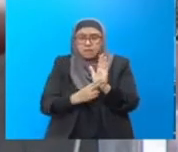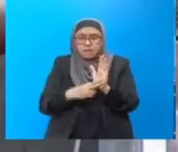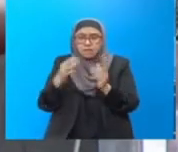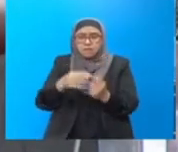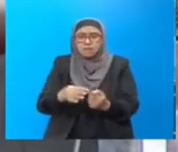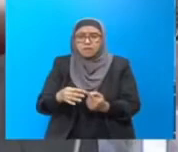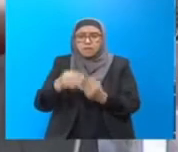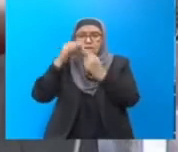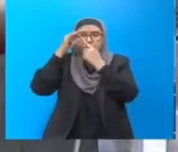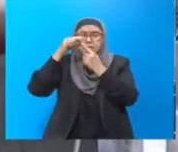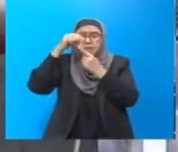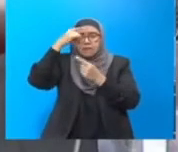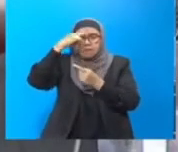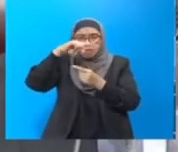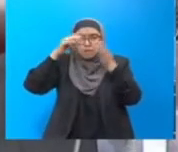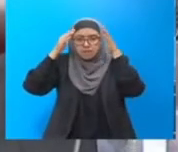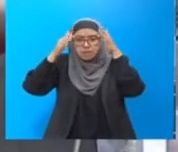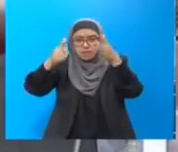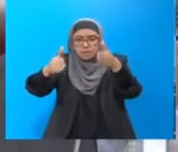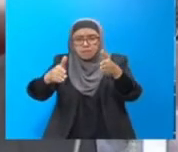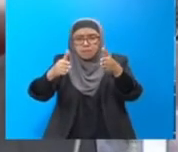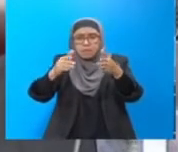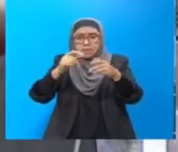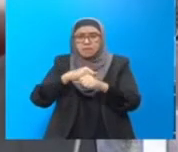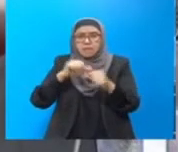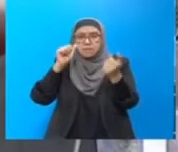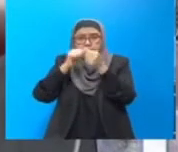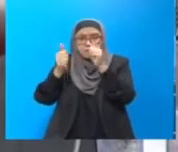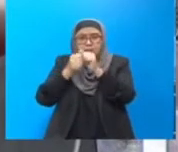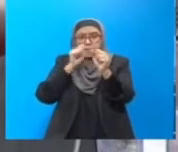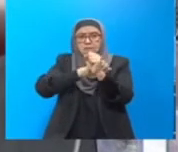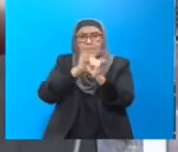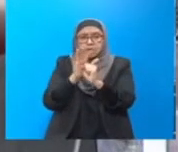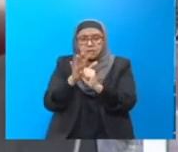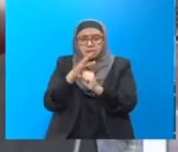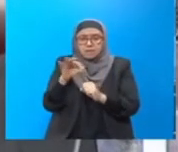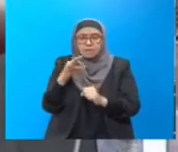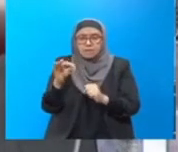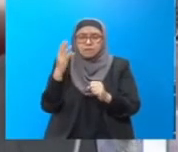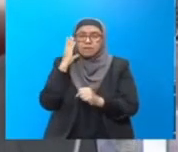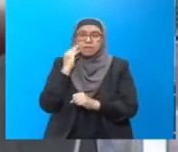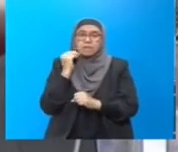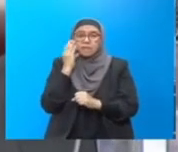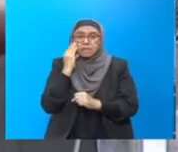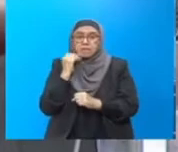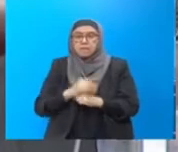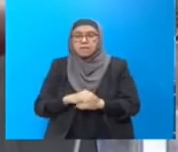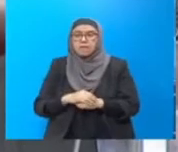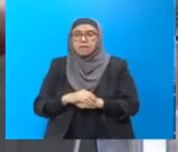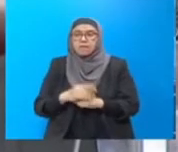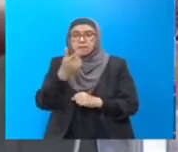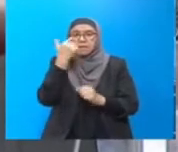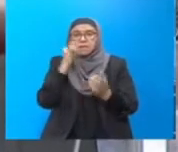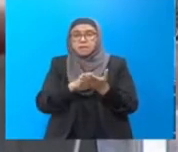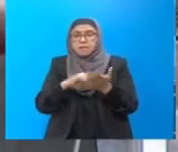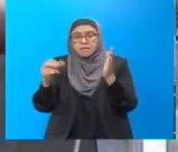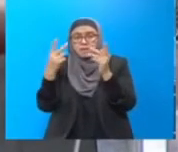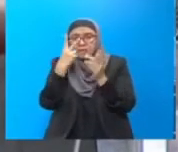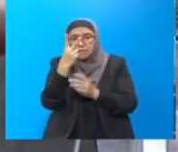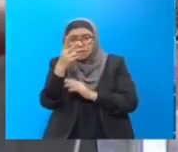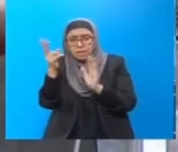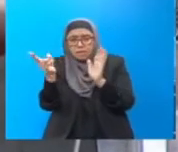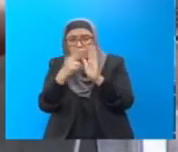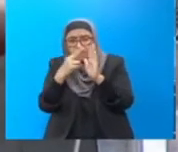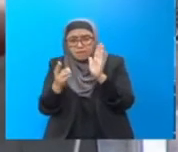khususnya untuk fokus pada isu hobi yang kita sedang hadapi sebab itu kita lihat dalam rangunan ini